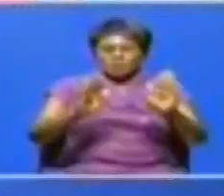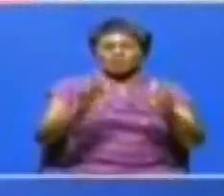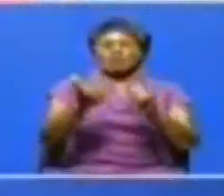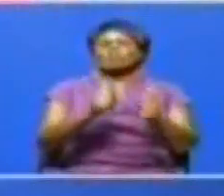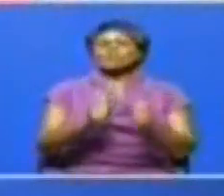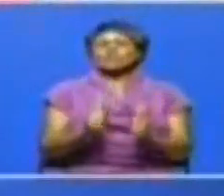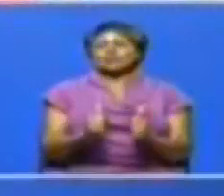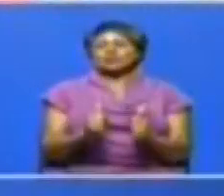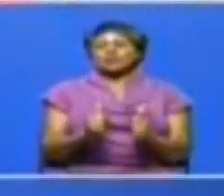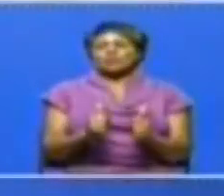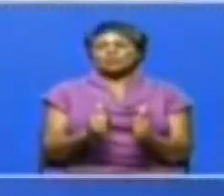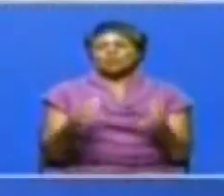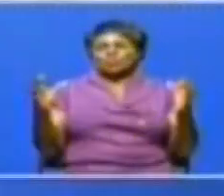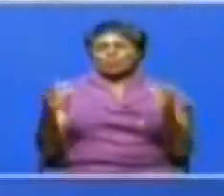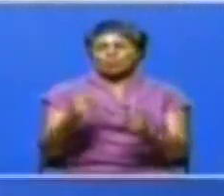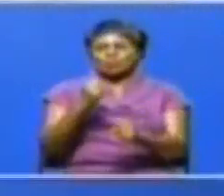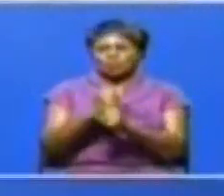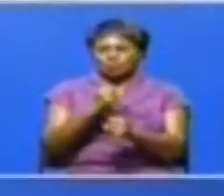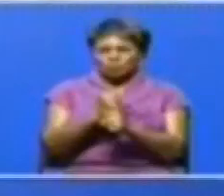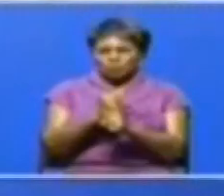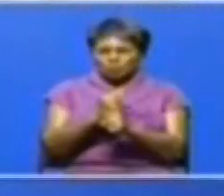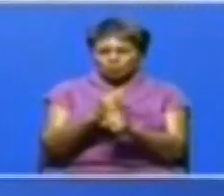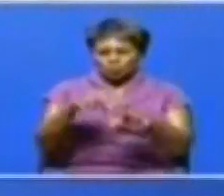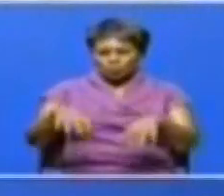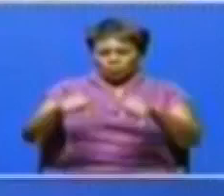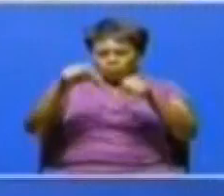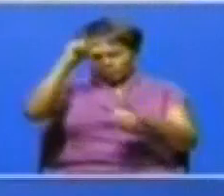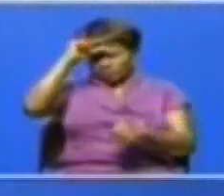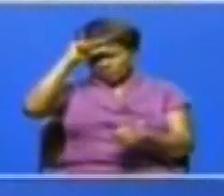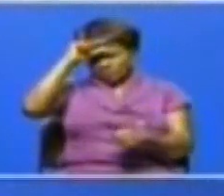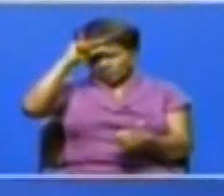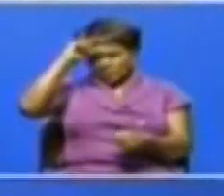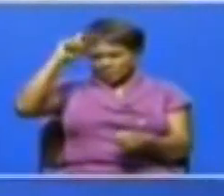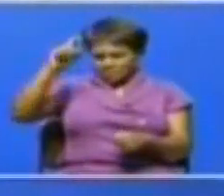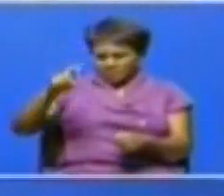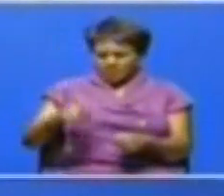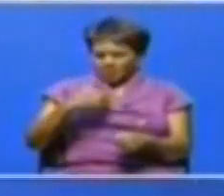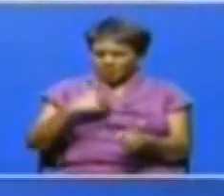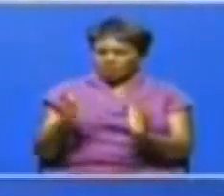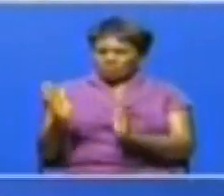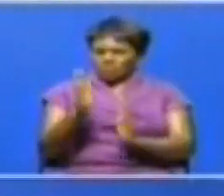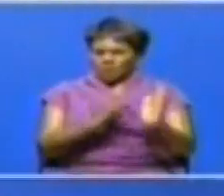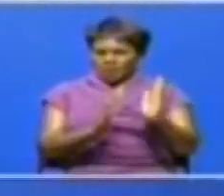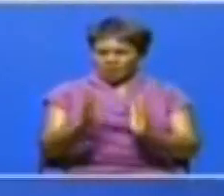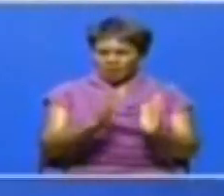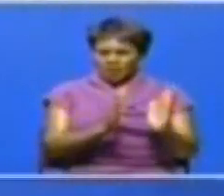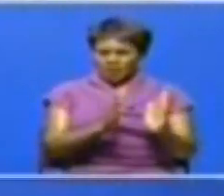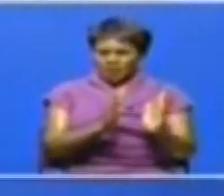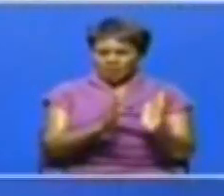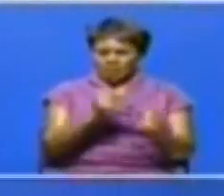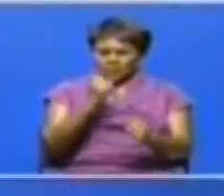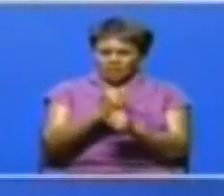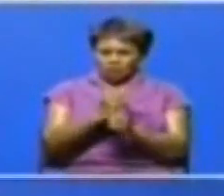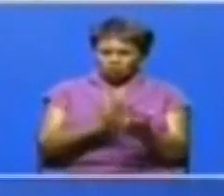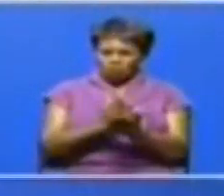competition. Na kama chama inafanya kampeni kuchukua serikali, lazima chama iweke mikakati ya kuhakikisha